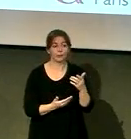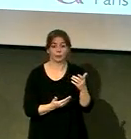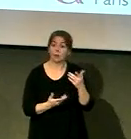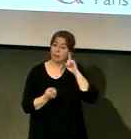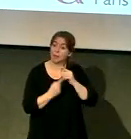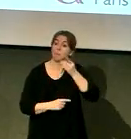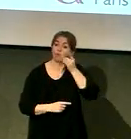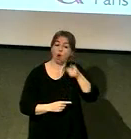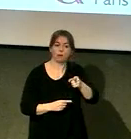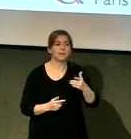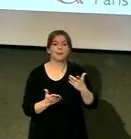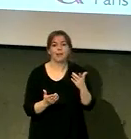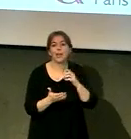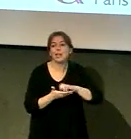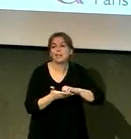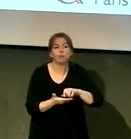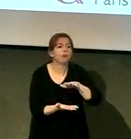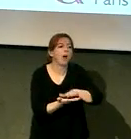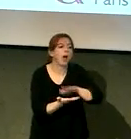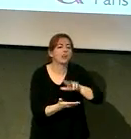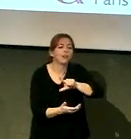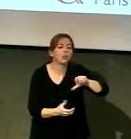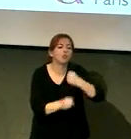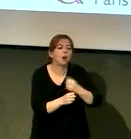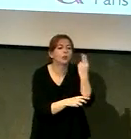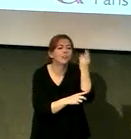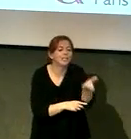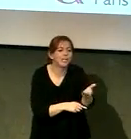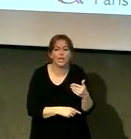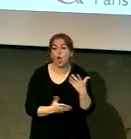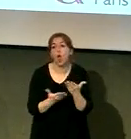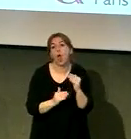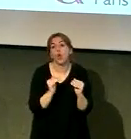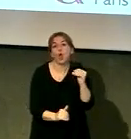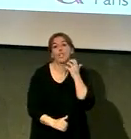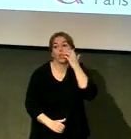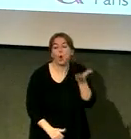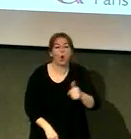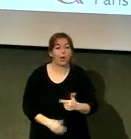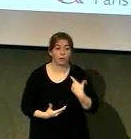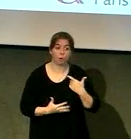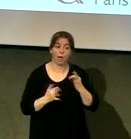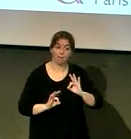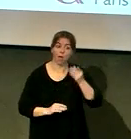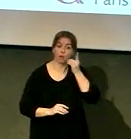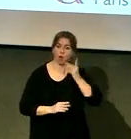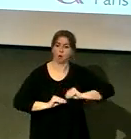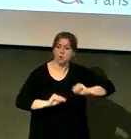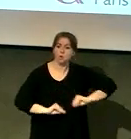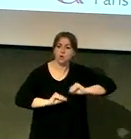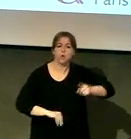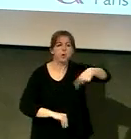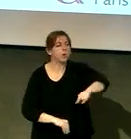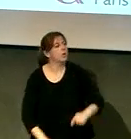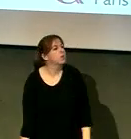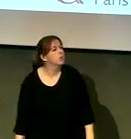grands ados, vous les appelez comme vous voulez, ils ont 22 ans. Et finalement, on leur a jamais parlé de ça dans toutes leurs années de collège et de